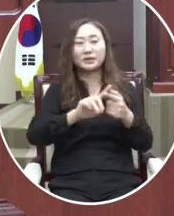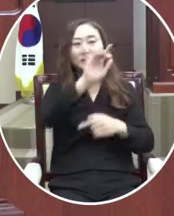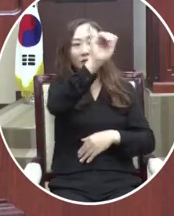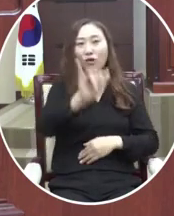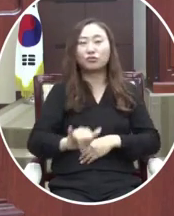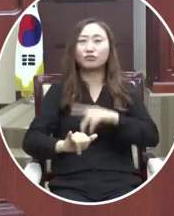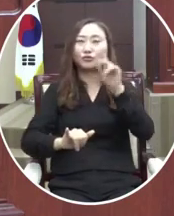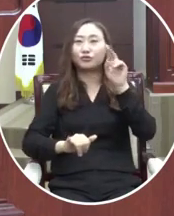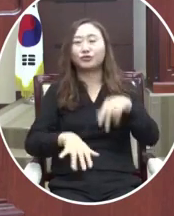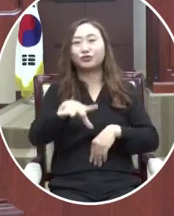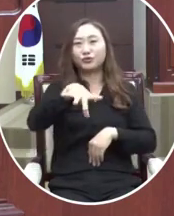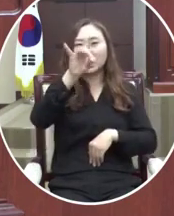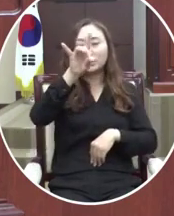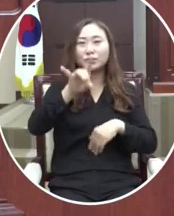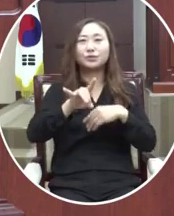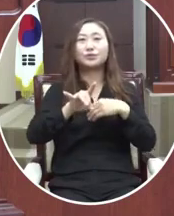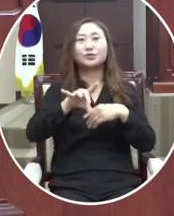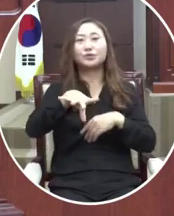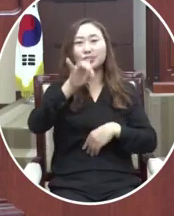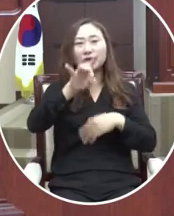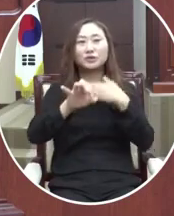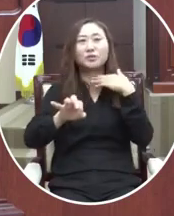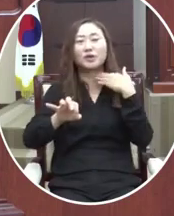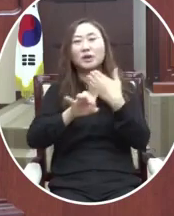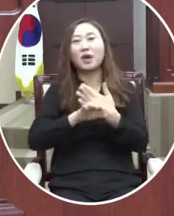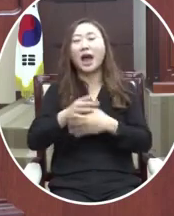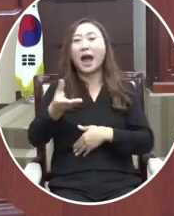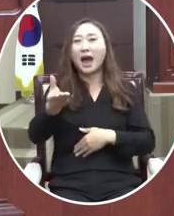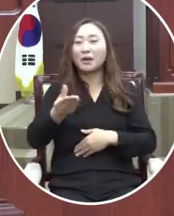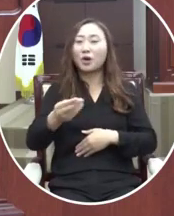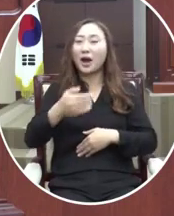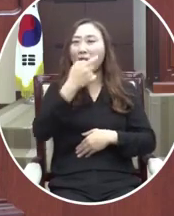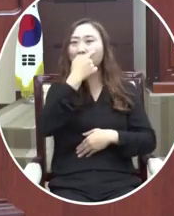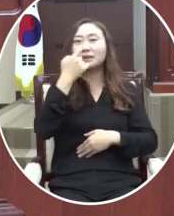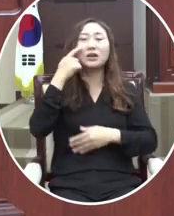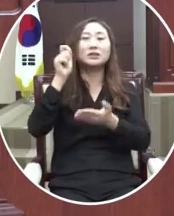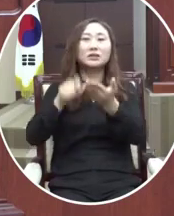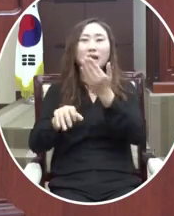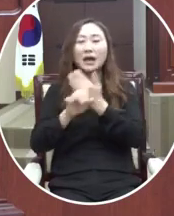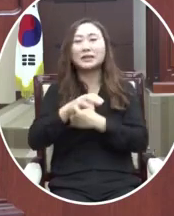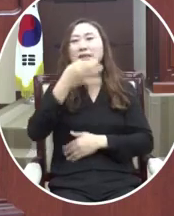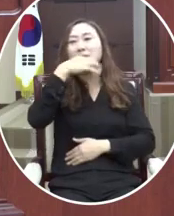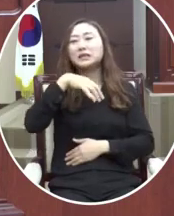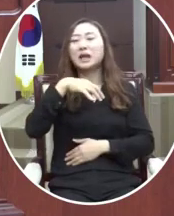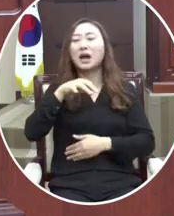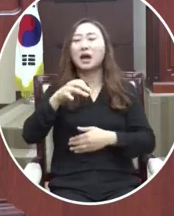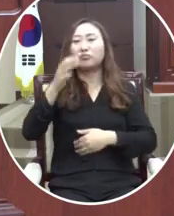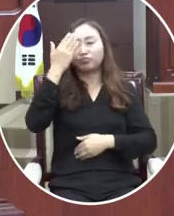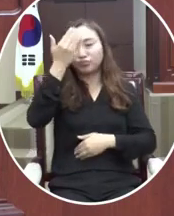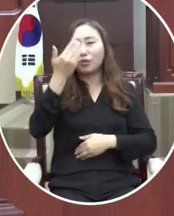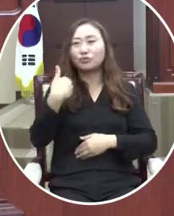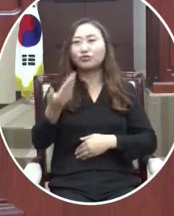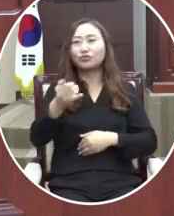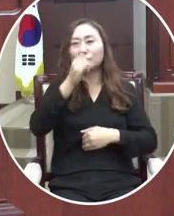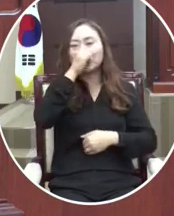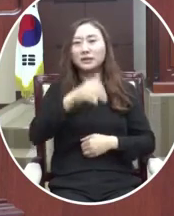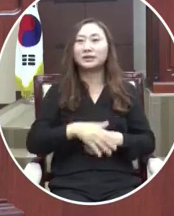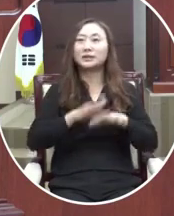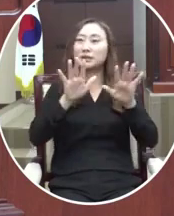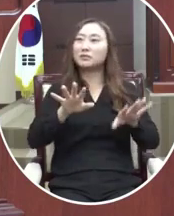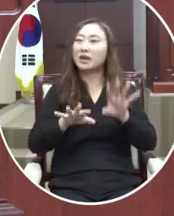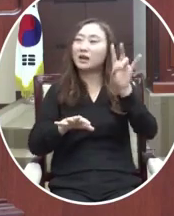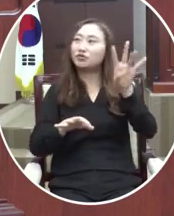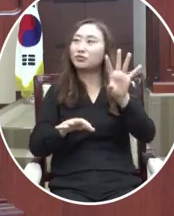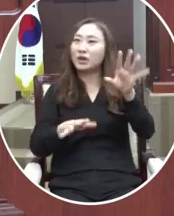최초로 안전진단 비역 전액 무의자 융자를 시작한만큼 앞으로도 현지 조사를 완료한 24개